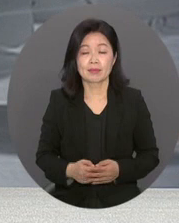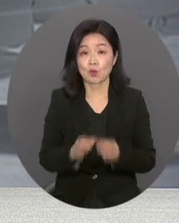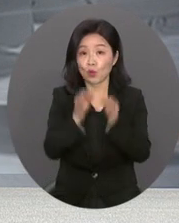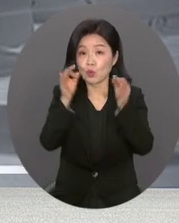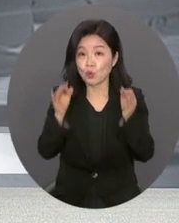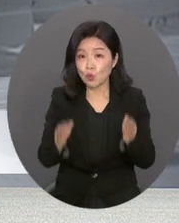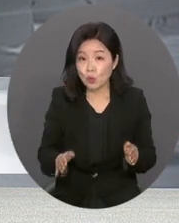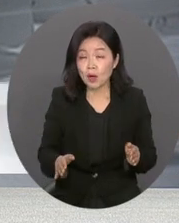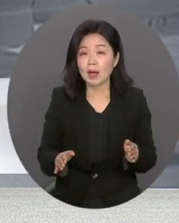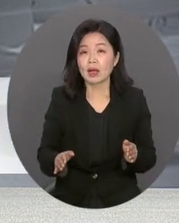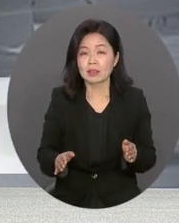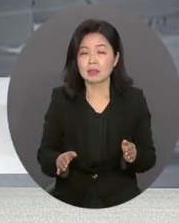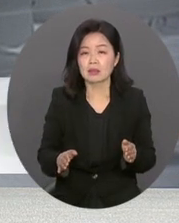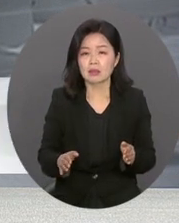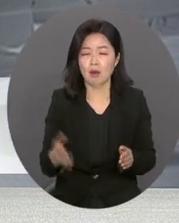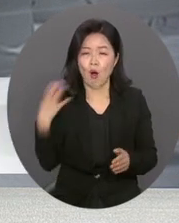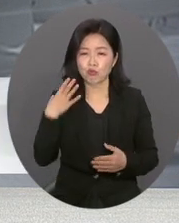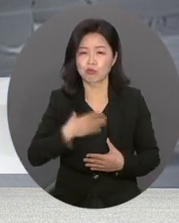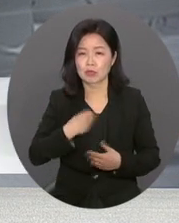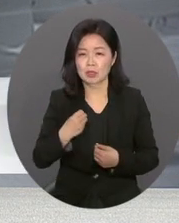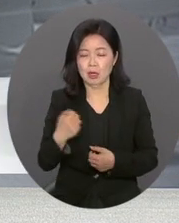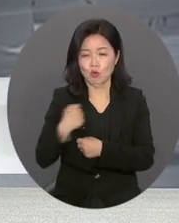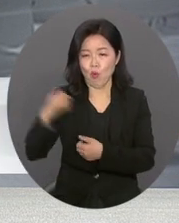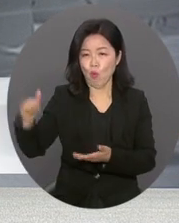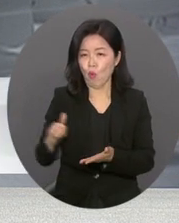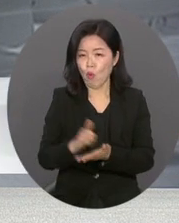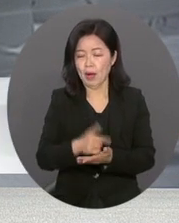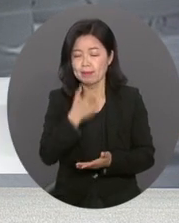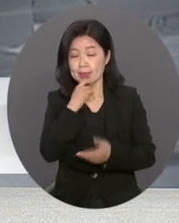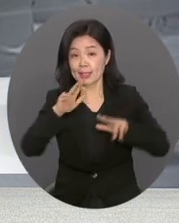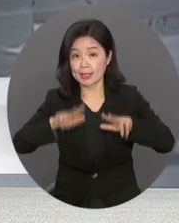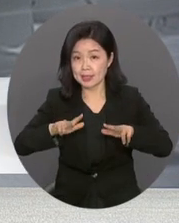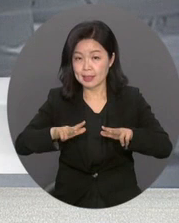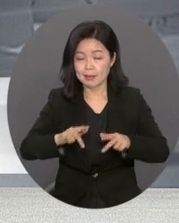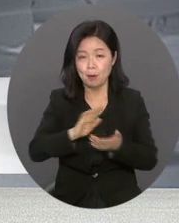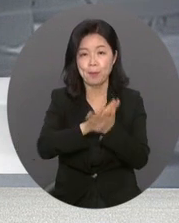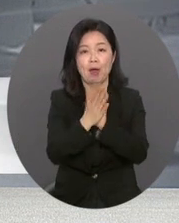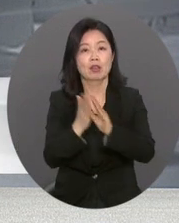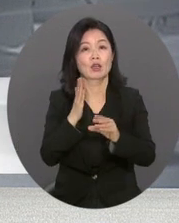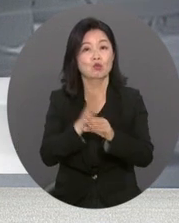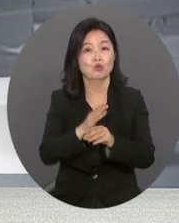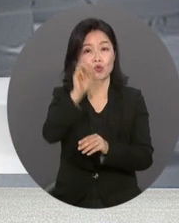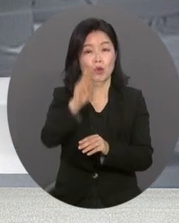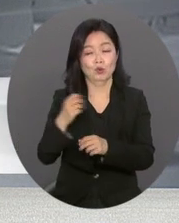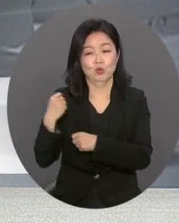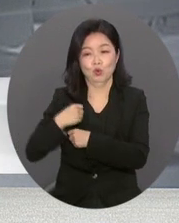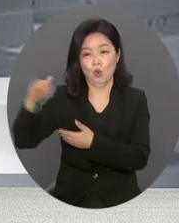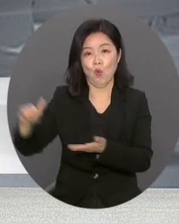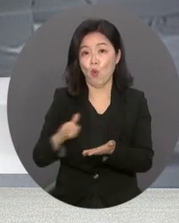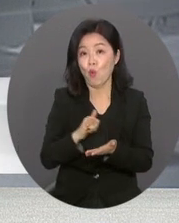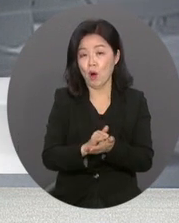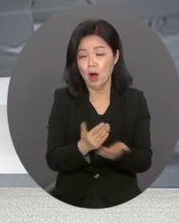그동안 꼼짝 않던 무안에서도 군공항 유치 목소리가 나오고 있습니다. 한평과 영광에서 광주 군공항 유치